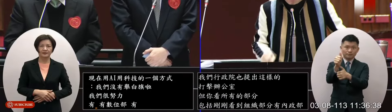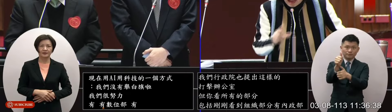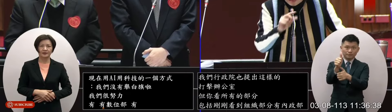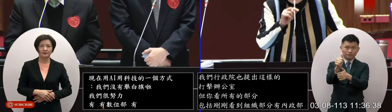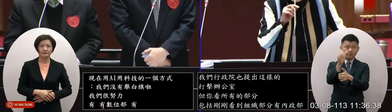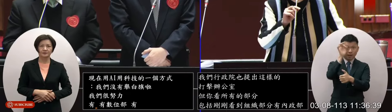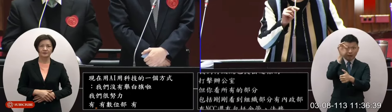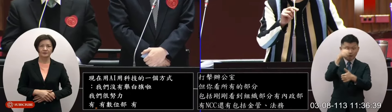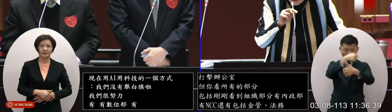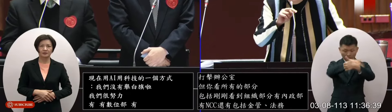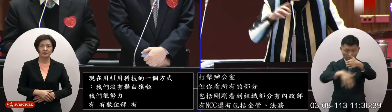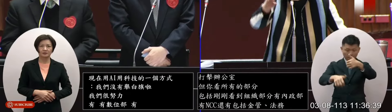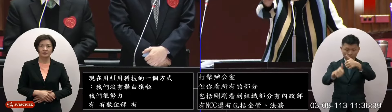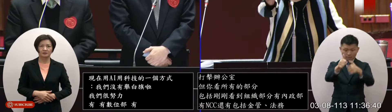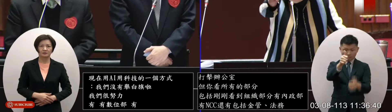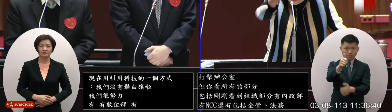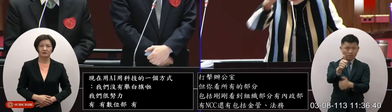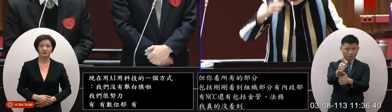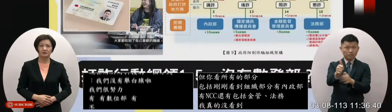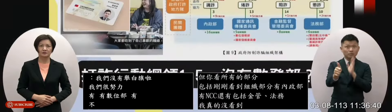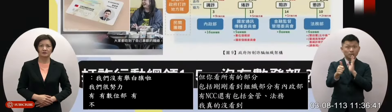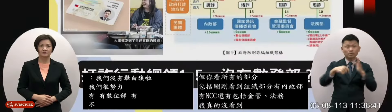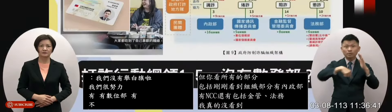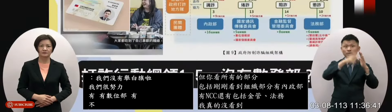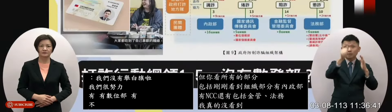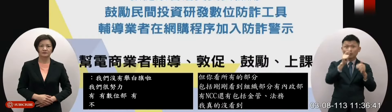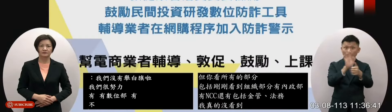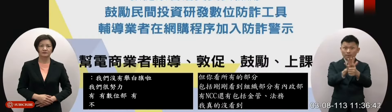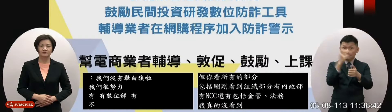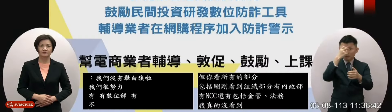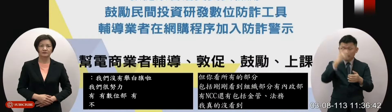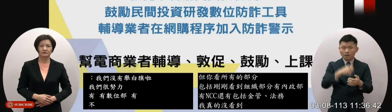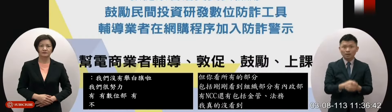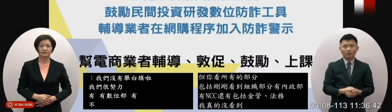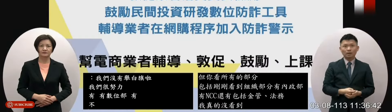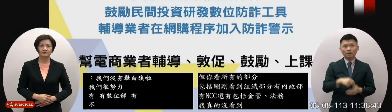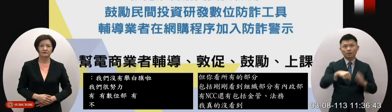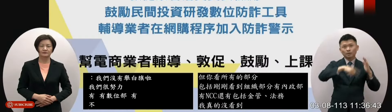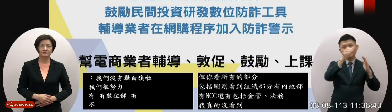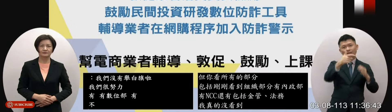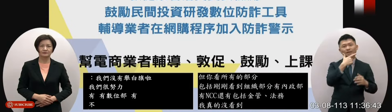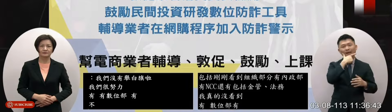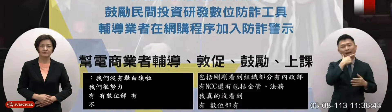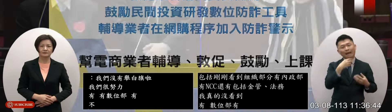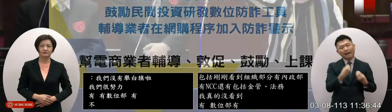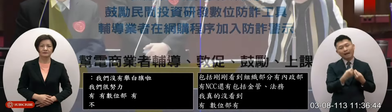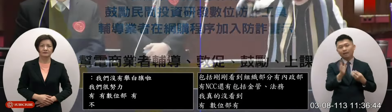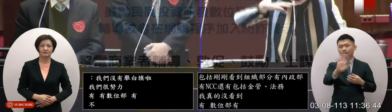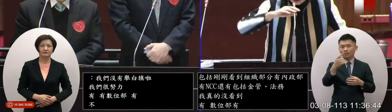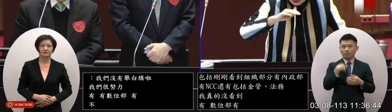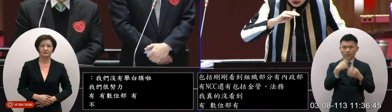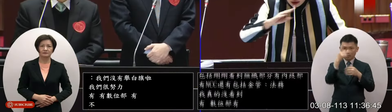你去看它放在 NCC 下面，我还帮。院长，你来看一下。院长，你不要这样很无奈的微笑。我告诉你，我都是用